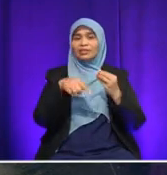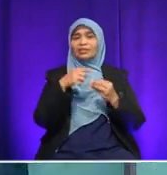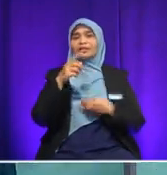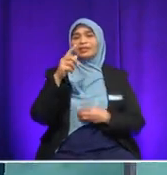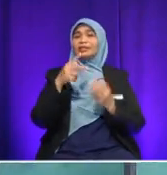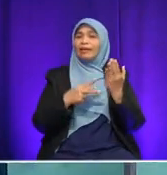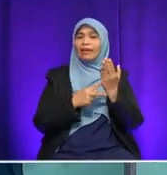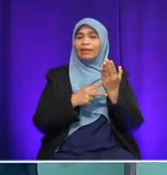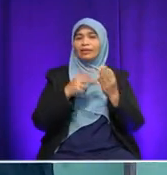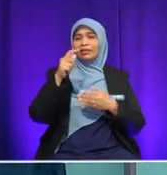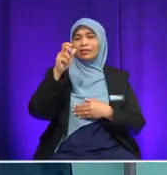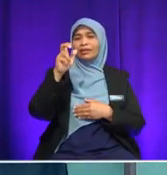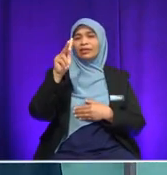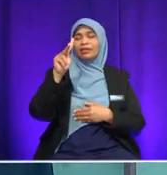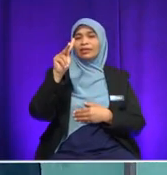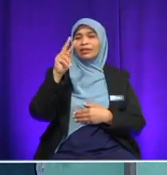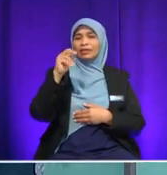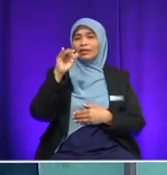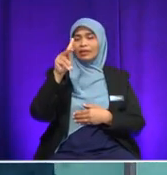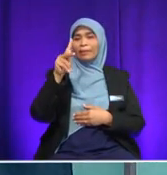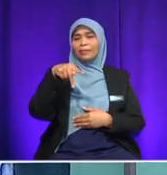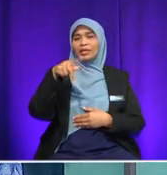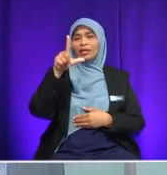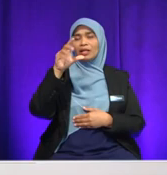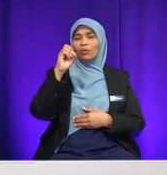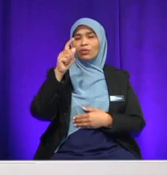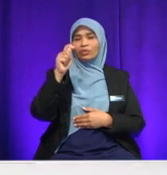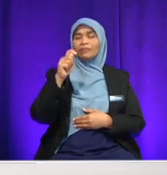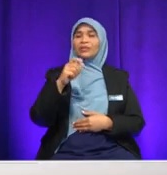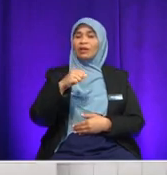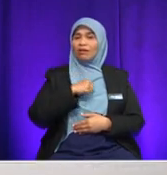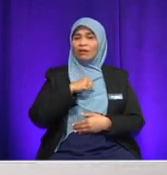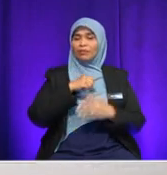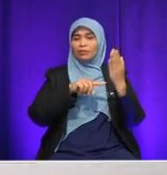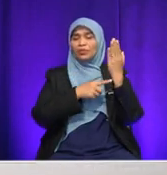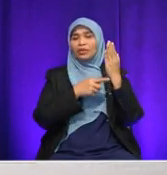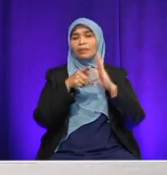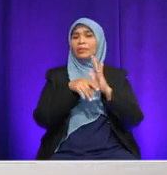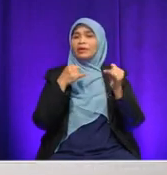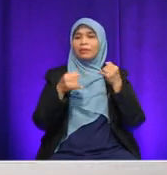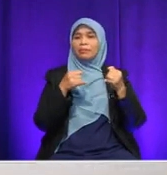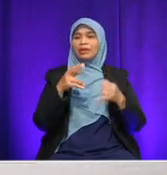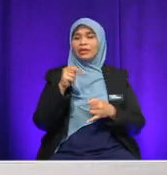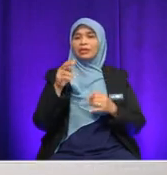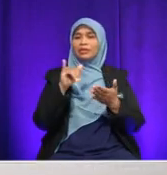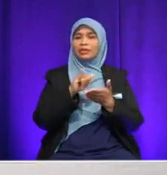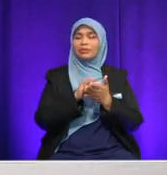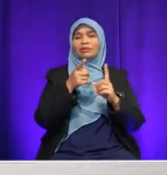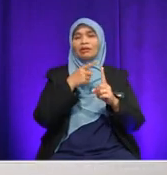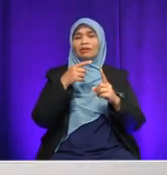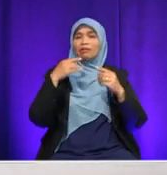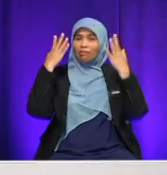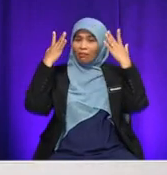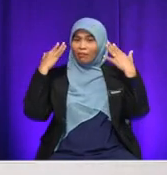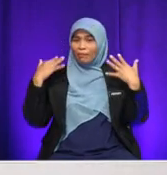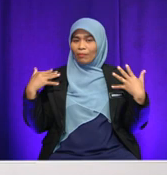plot. Alright. Okey. Soalan satu. Aku memulakan permainan itu dari rambut di kepala dol yang